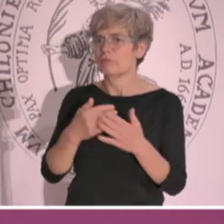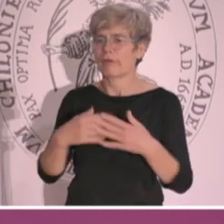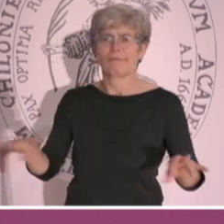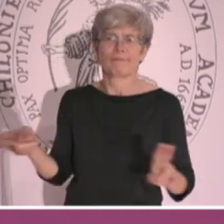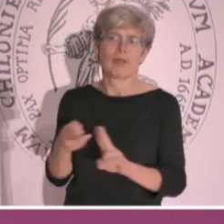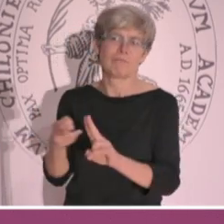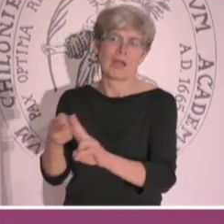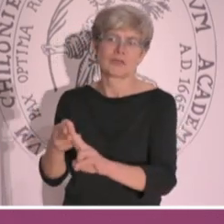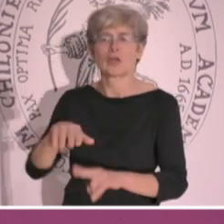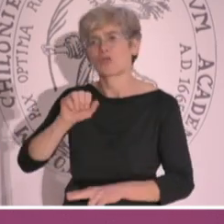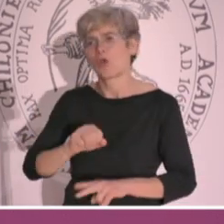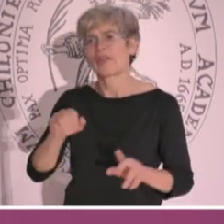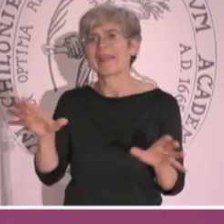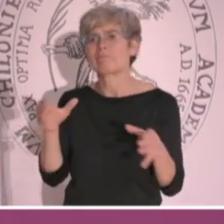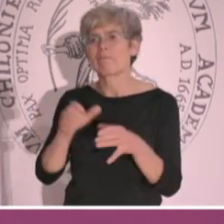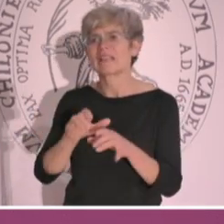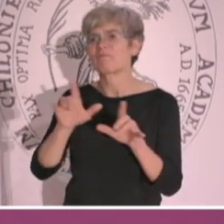auch immer einiges angeboten.